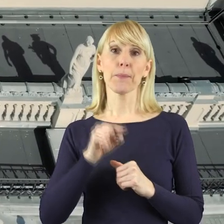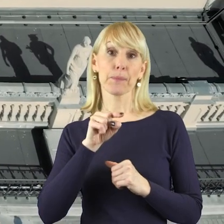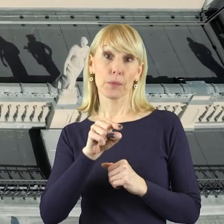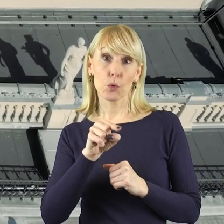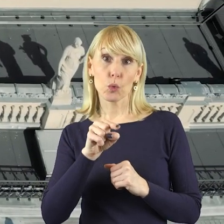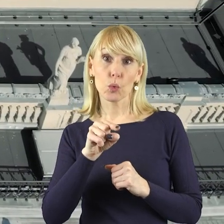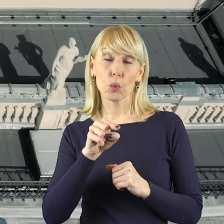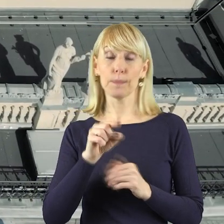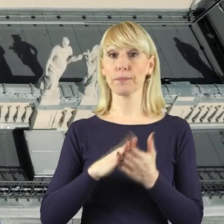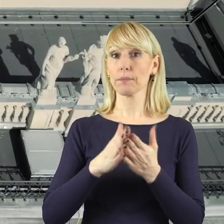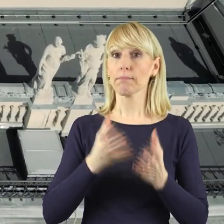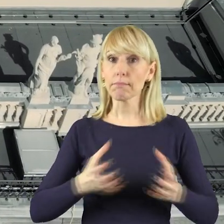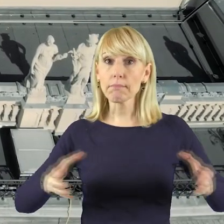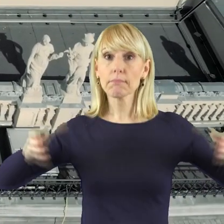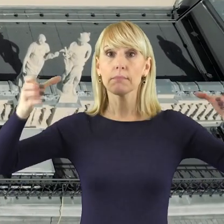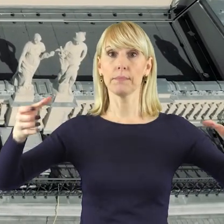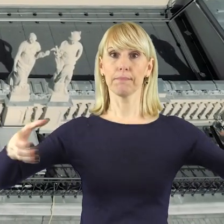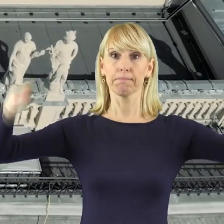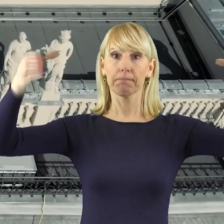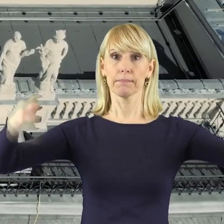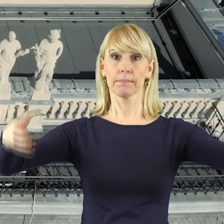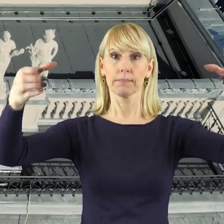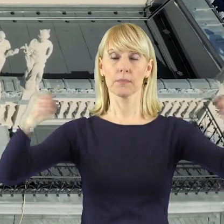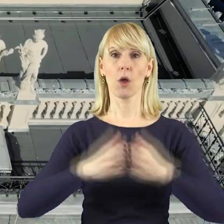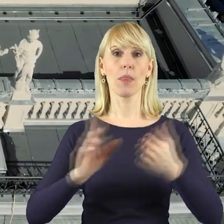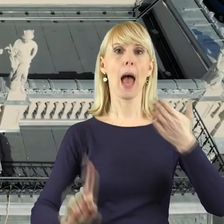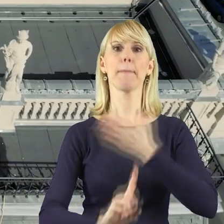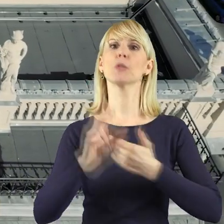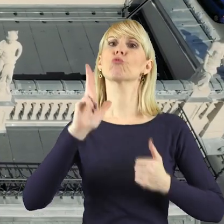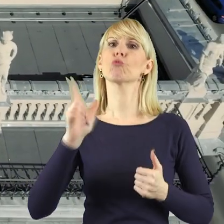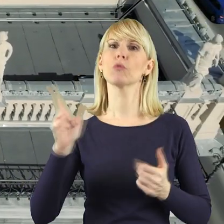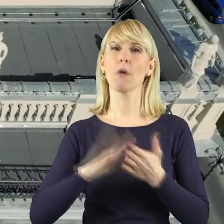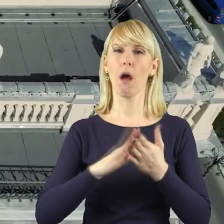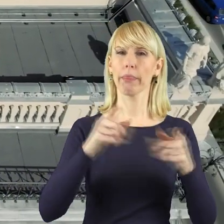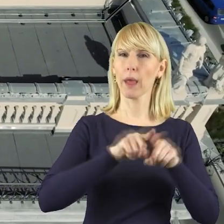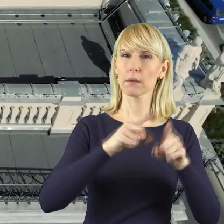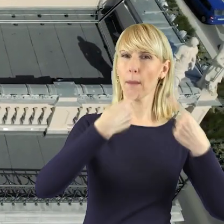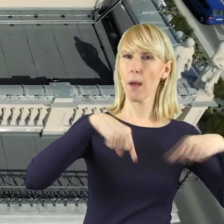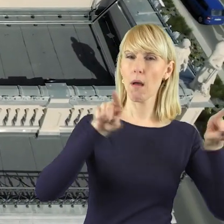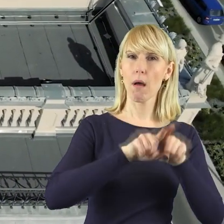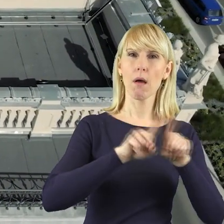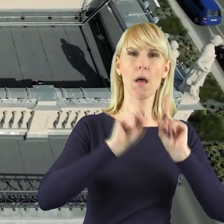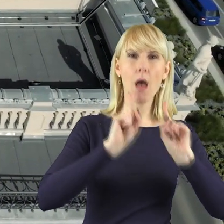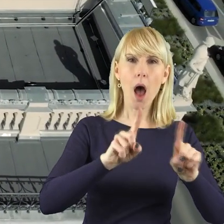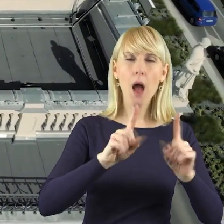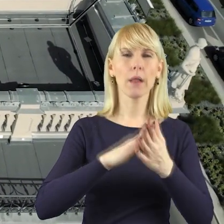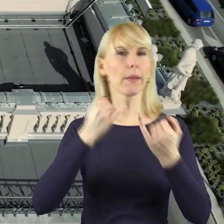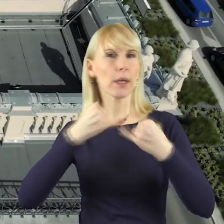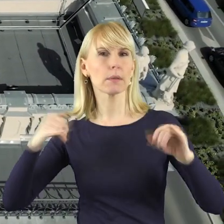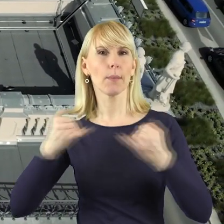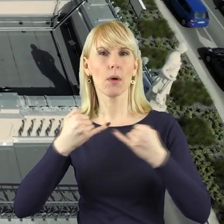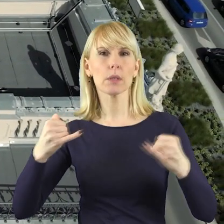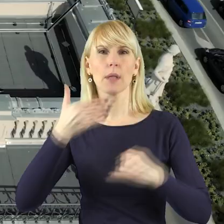Pojedyncze rzeźby wieńczące gmach Pałacu Izraela Poznańskiego reprezentują zarówno realne, jak i alegoryczne postacie ważne